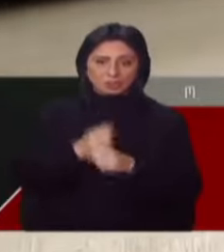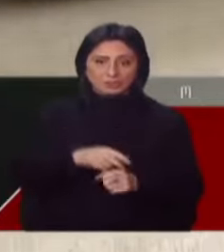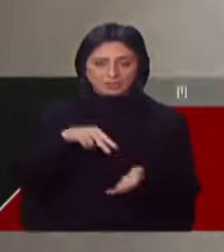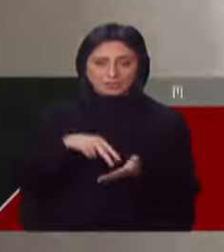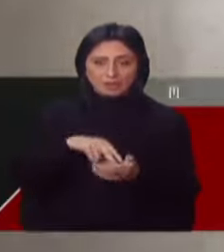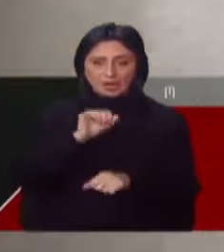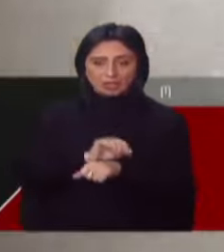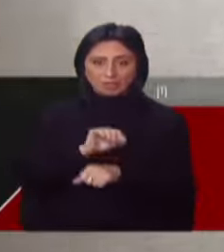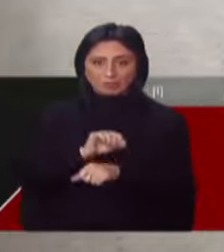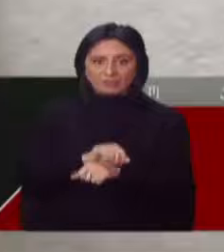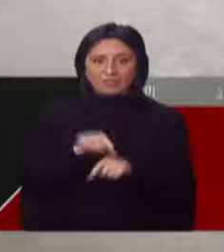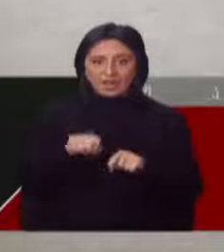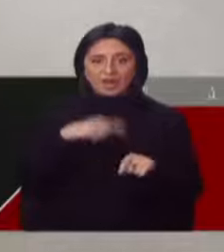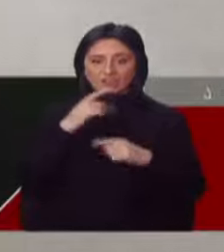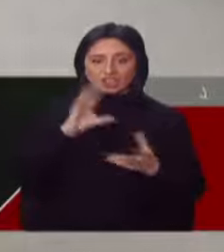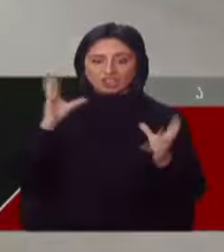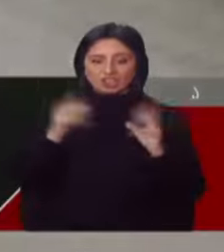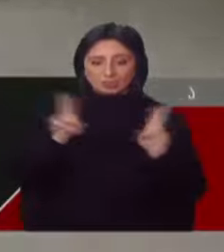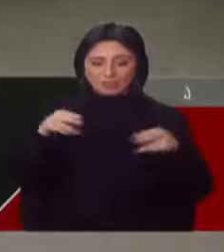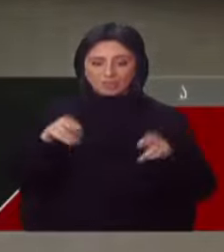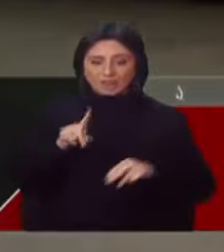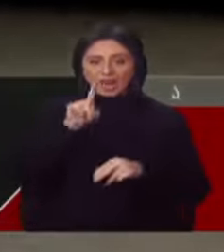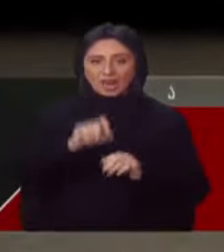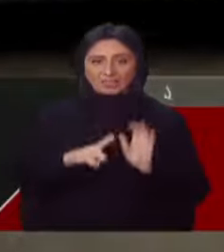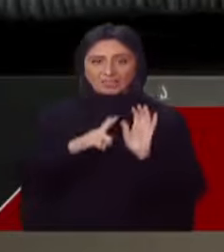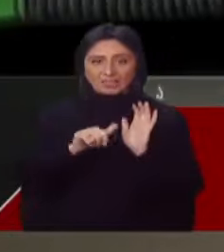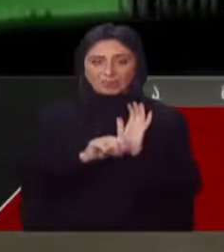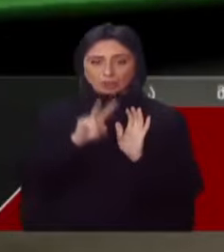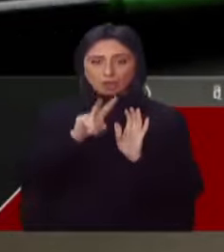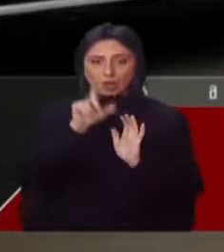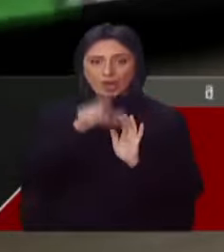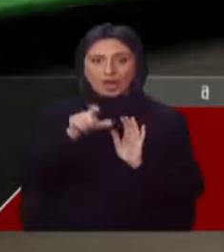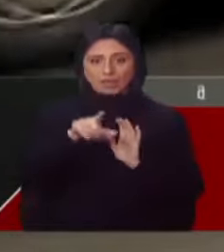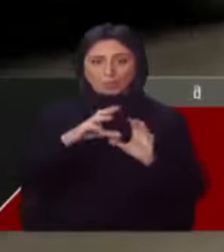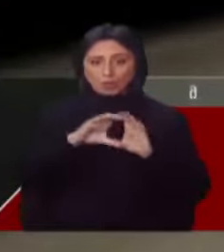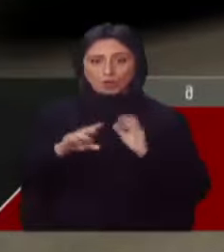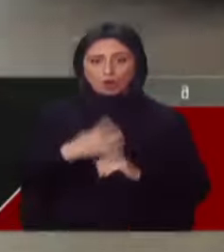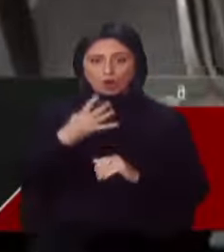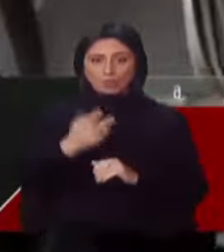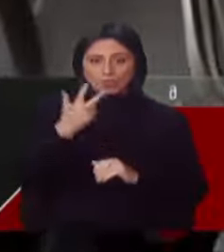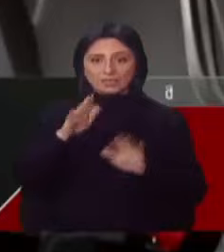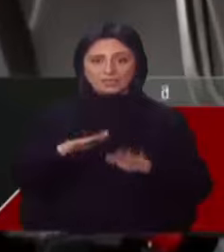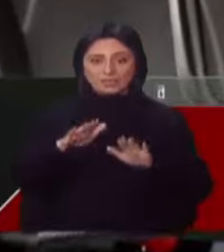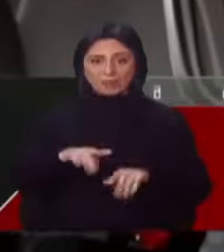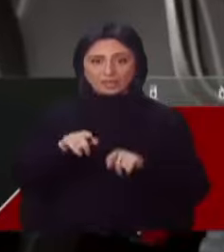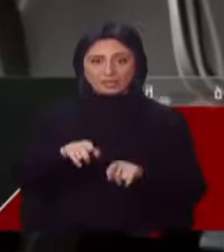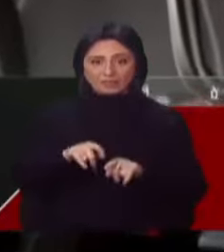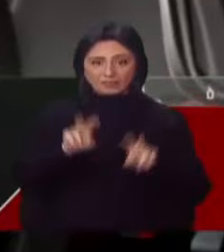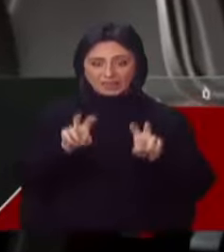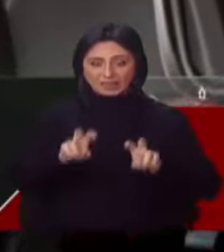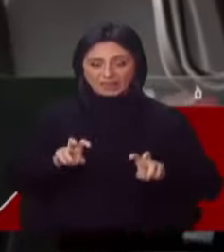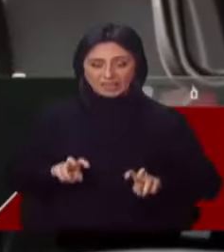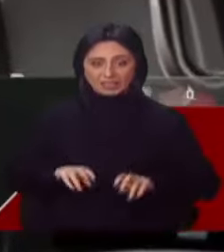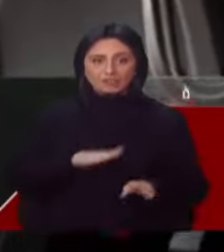შემცირება გაჩერებებზე. აქვე ვიტყვი, რომ ჯამში გათვლილია 162 ადამიანზე, აქედან 43 ადგილი არის დასაჯდომი